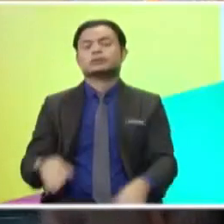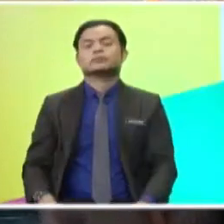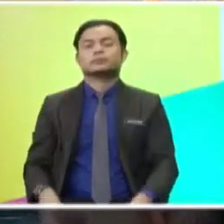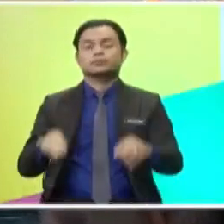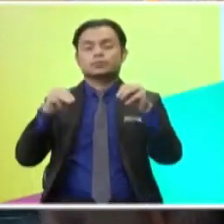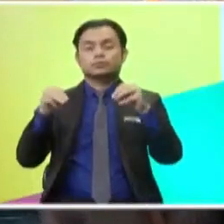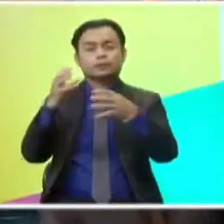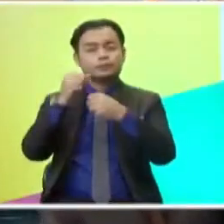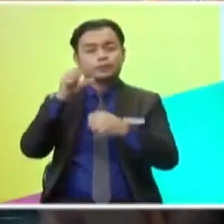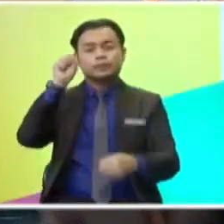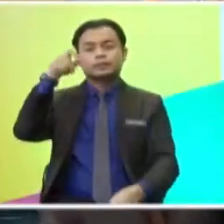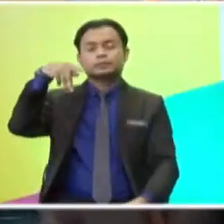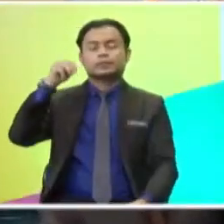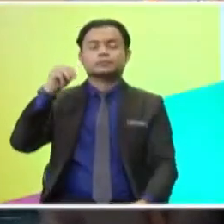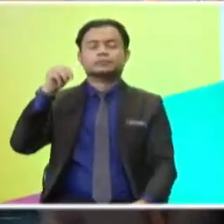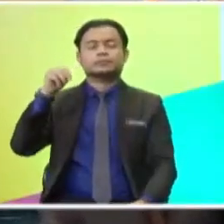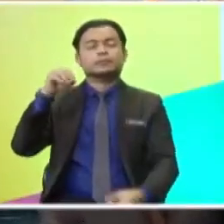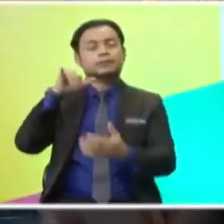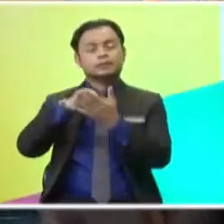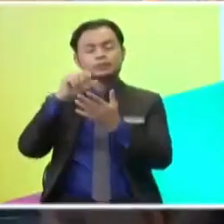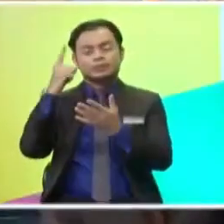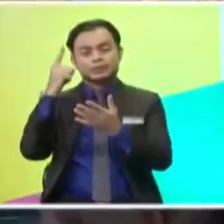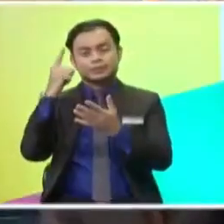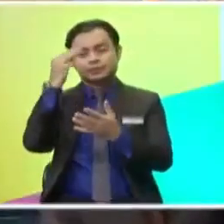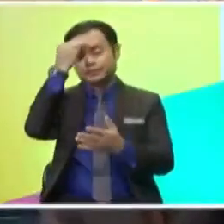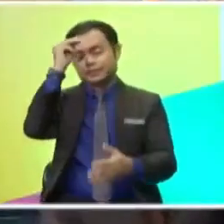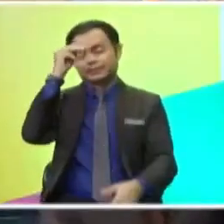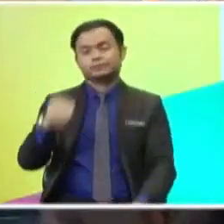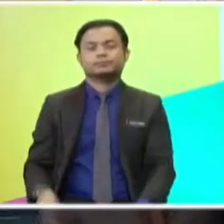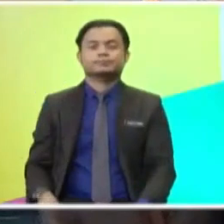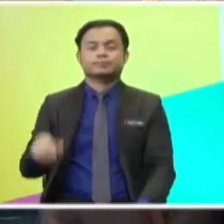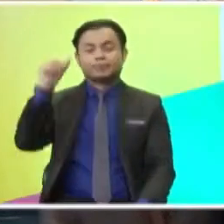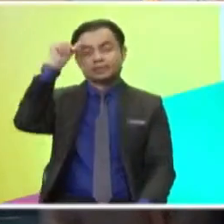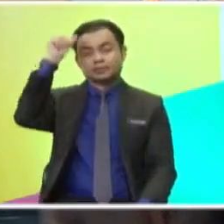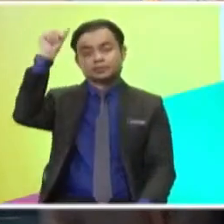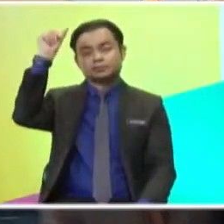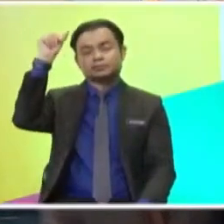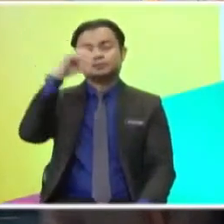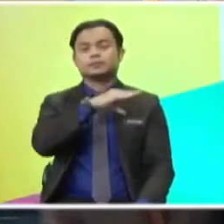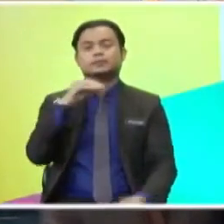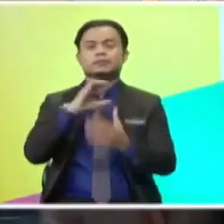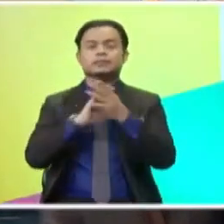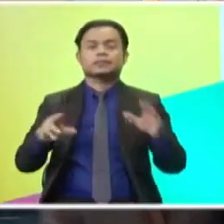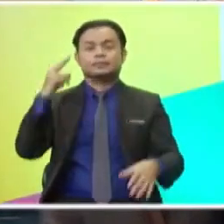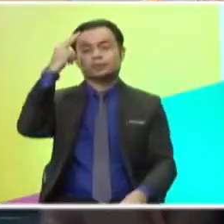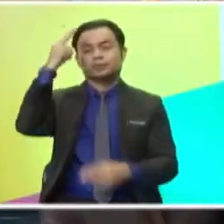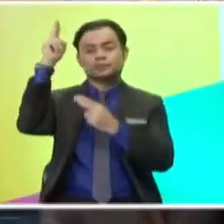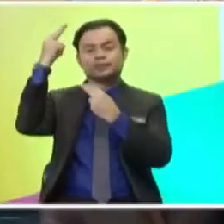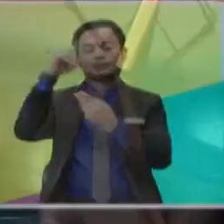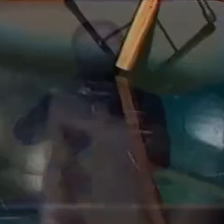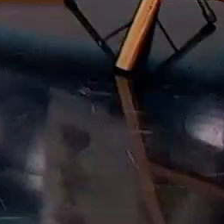seluruh negara. Sekian saja Mahir Didik TV KPM. Terus menonton. Assalamualaikum dan salam hormat. Bye, jumpa lagi.